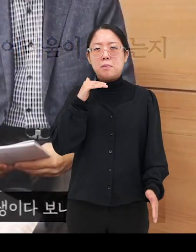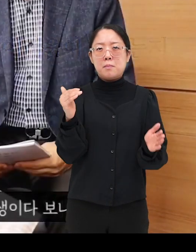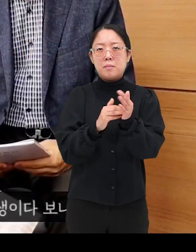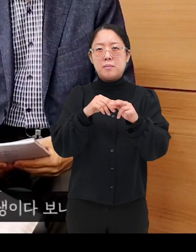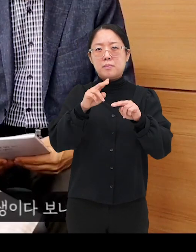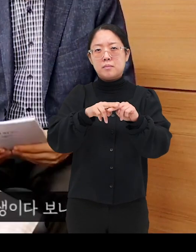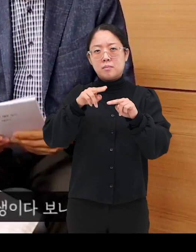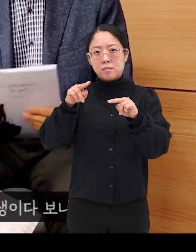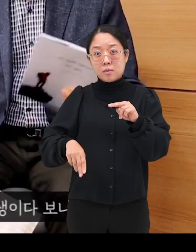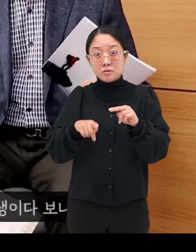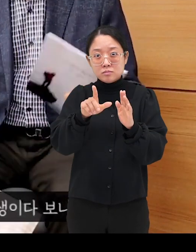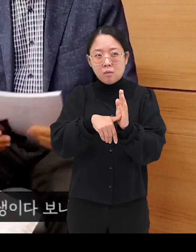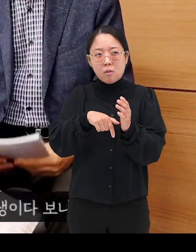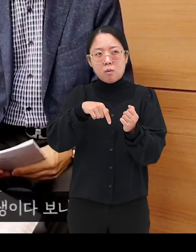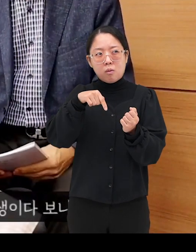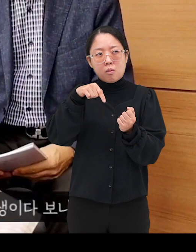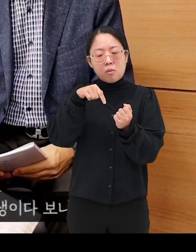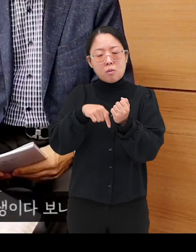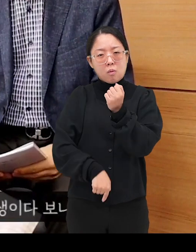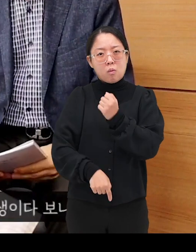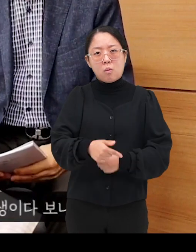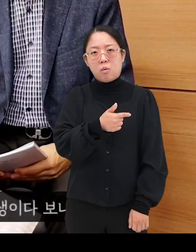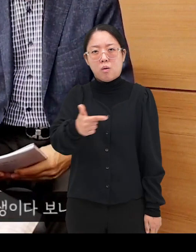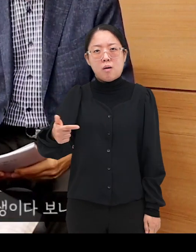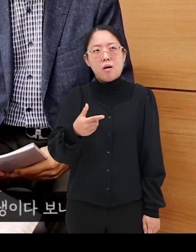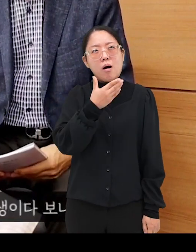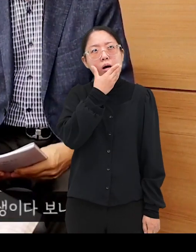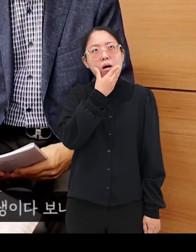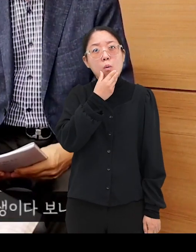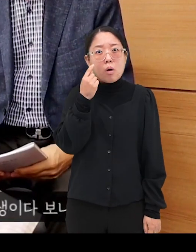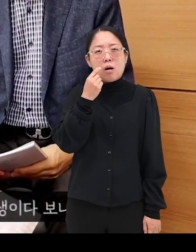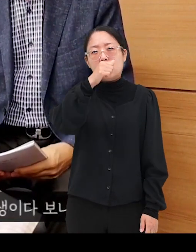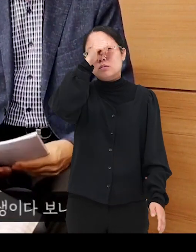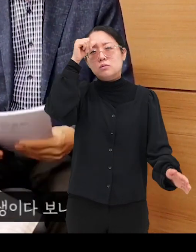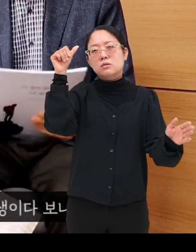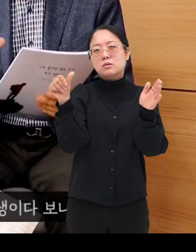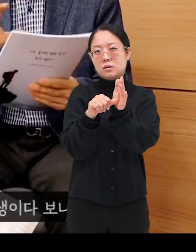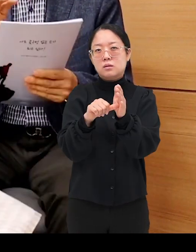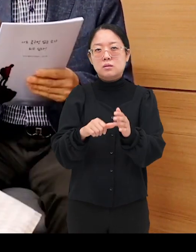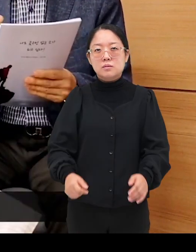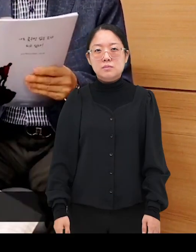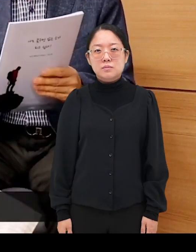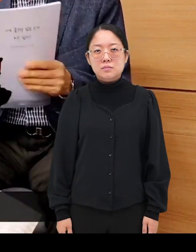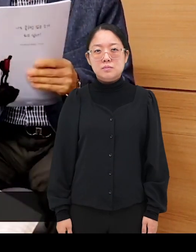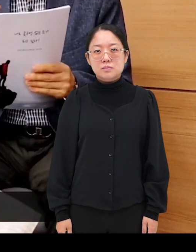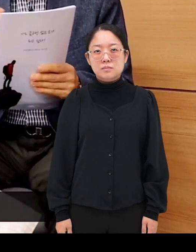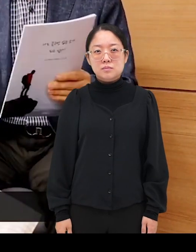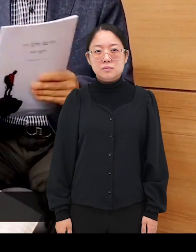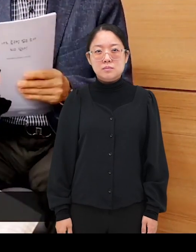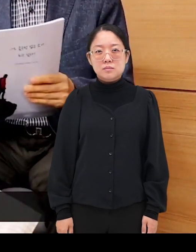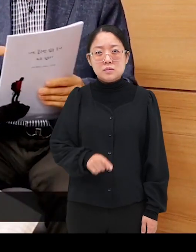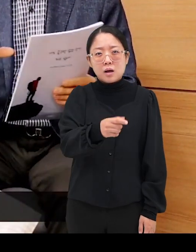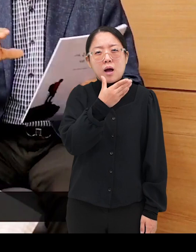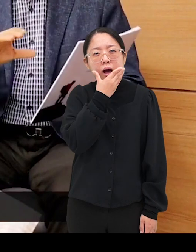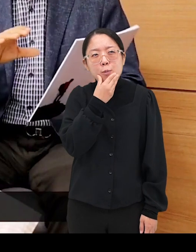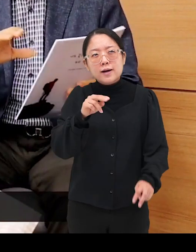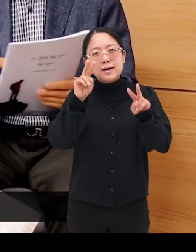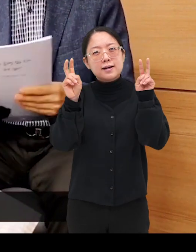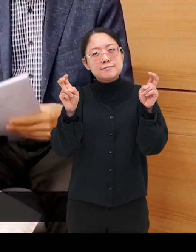청년 퇴직하고도 가장 깊게 생각하는 게 행복한 인생이다 보니까 거기에 그 행복이라는 게